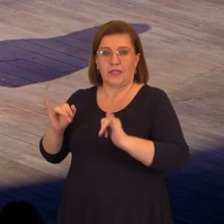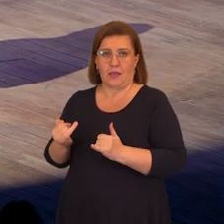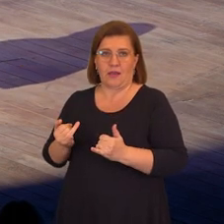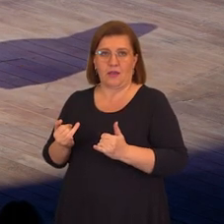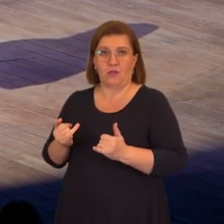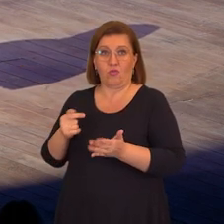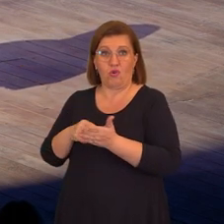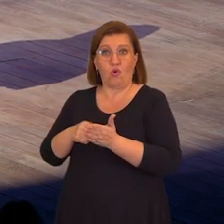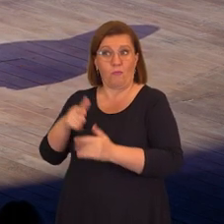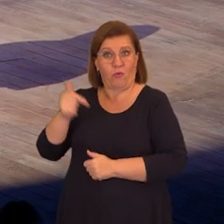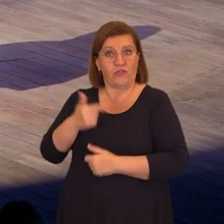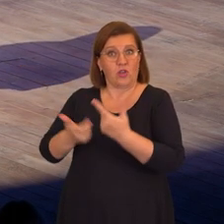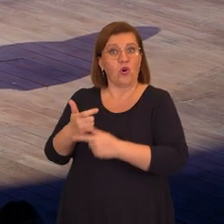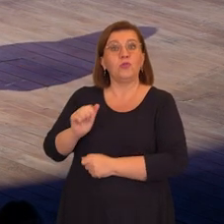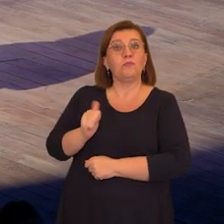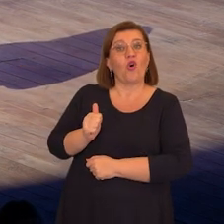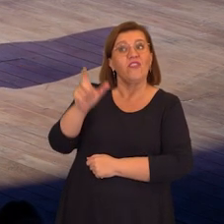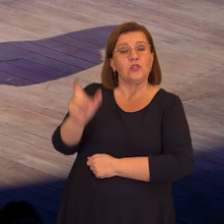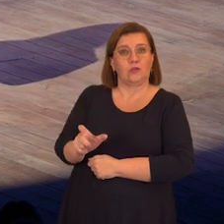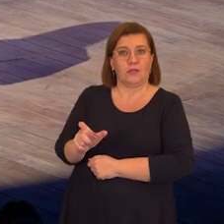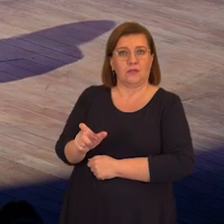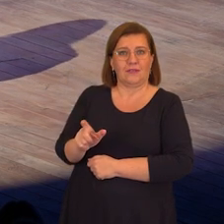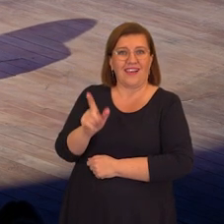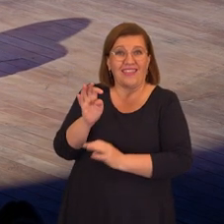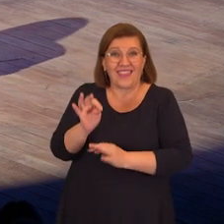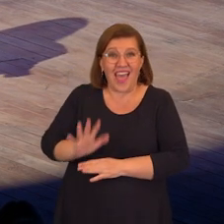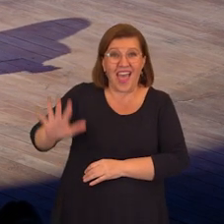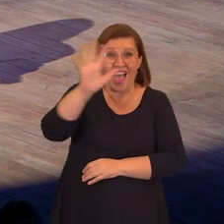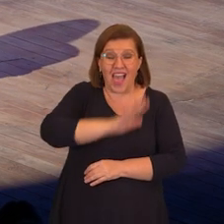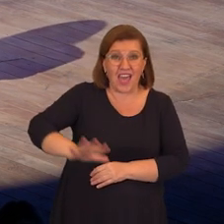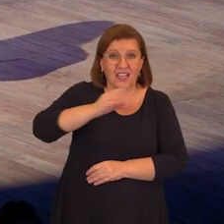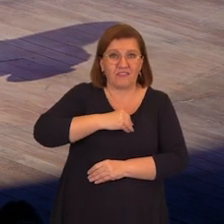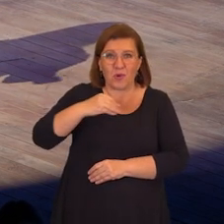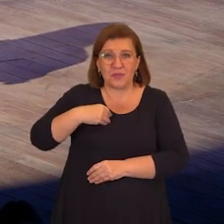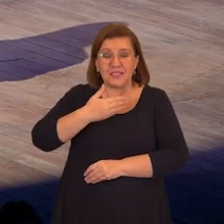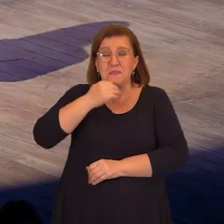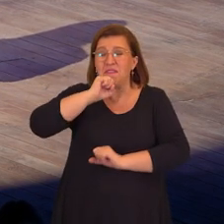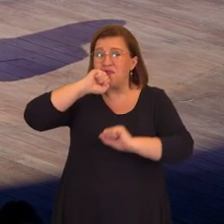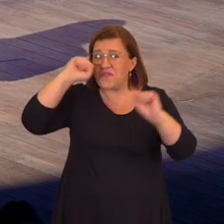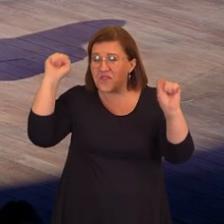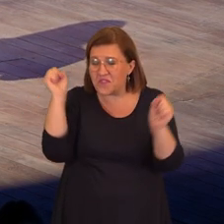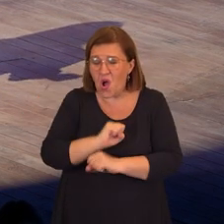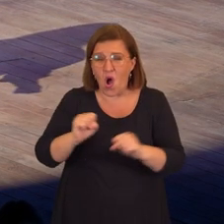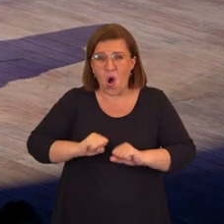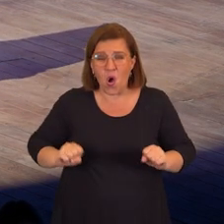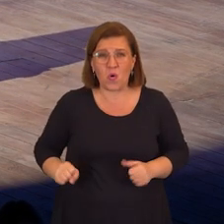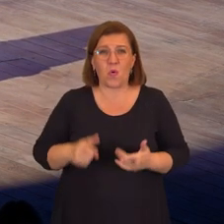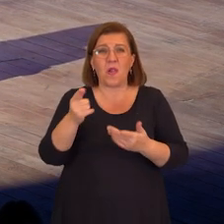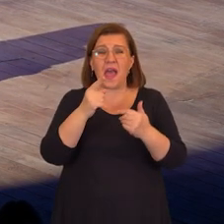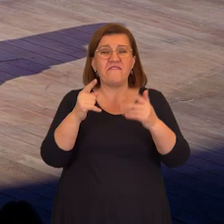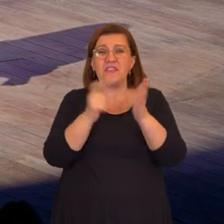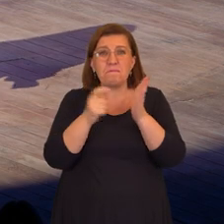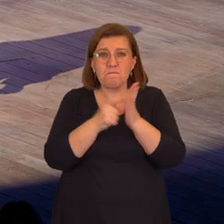dla profesjonalisty. Niestety w tej chwili w Polsce nie istnieją żadne standardy, żadne